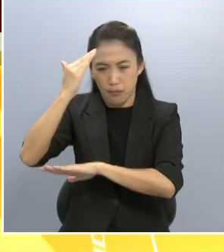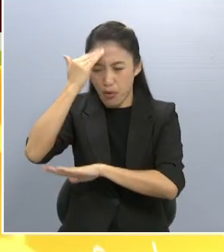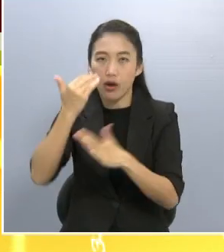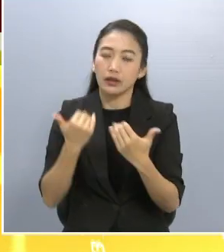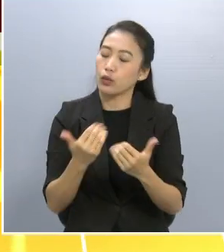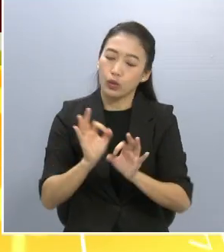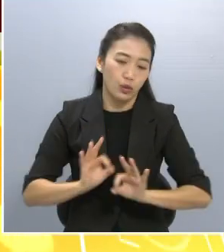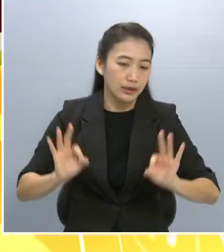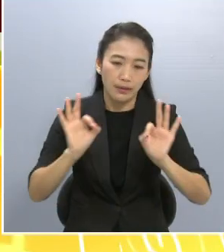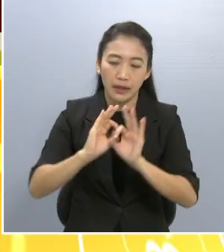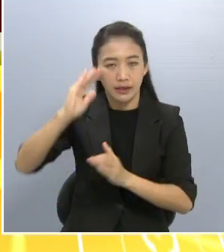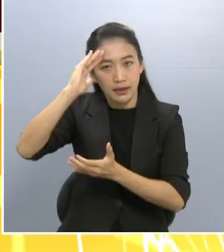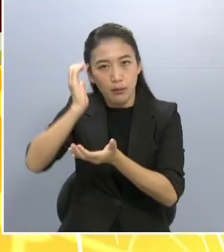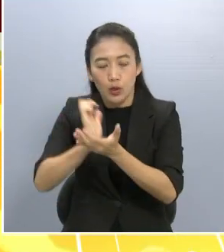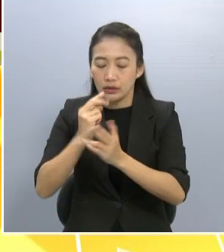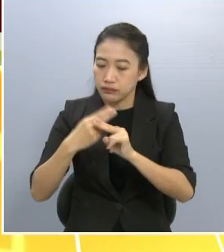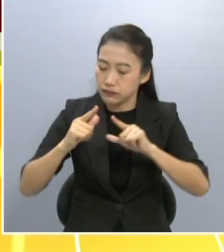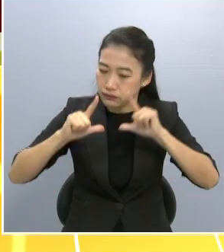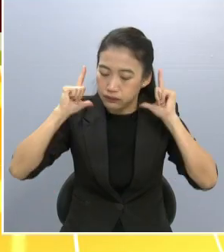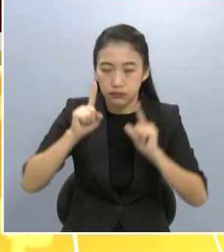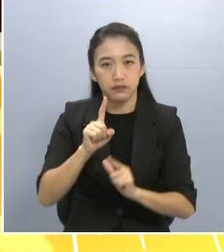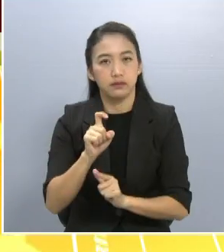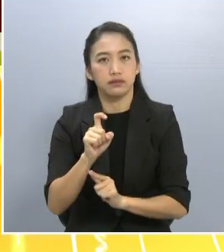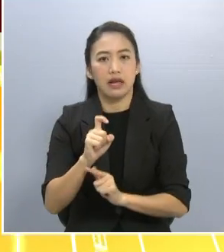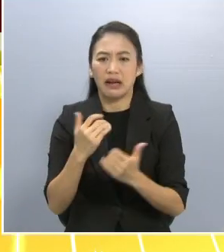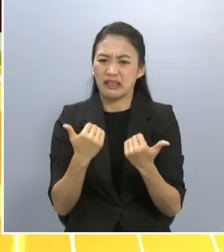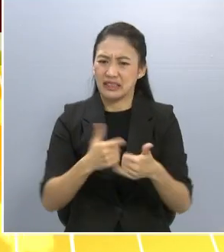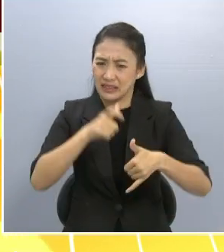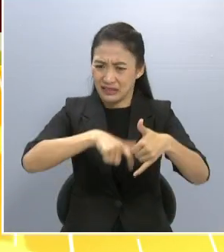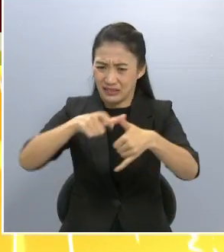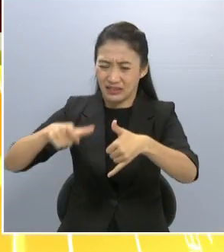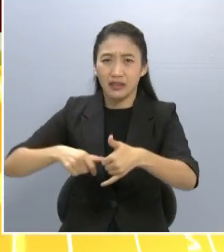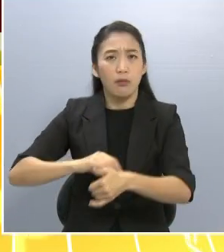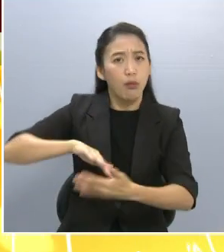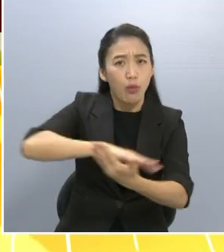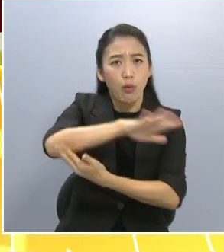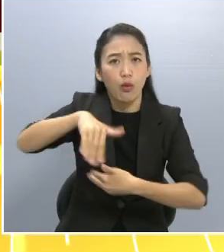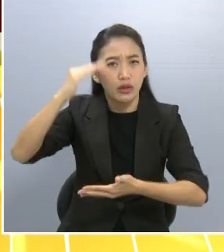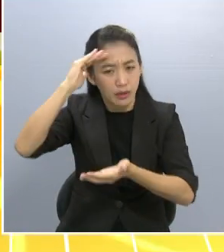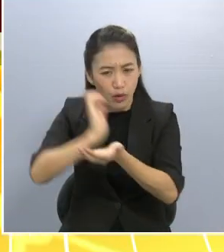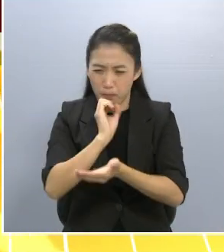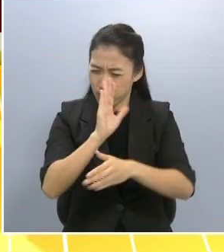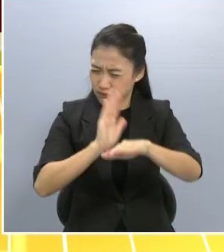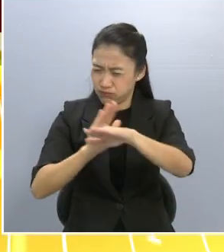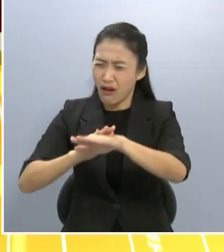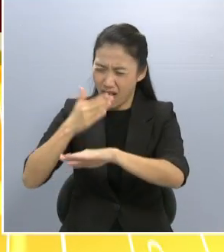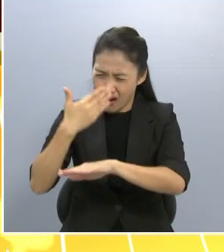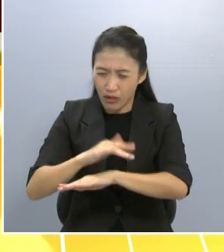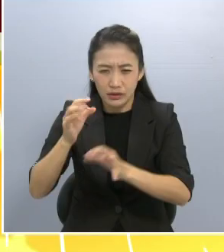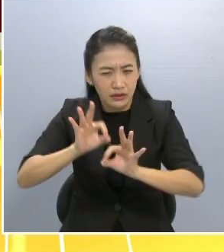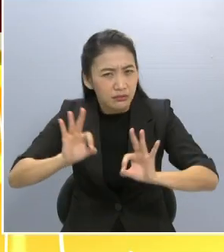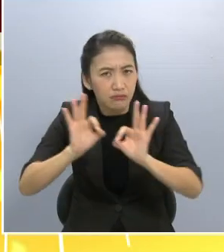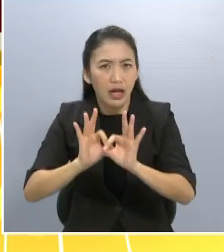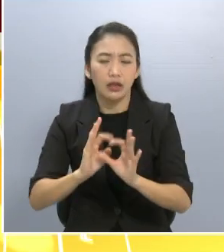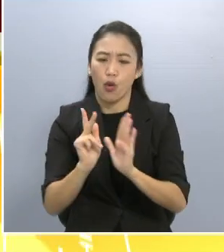สำนักงานตำรวจแห่งชาติฝ่าฝืนขัดคำสั่งทั้งๆที่มีการกำชับเน้นย้ำมาโดยตลอดและท่านก็บอกด้วยค่ะว่าผู้บังคับบัญชา